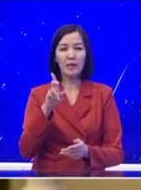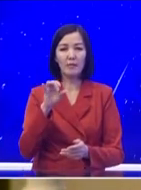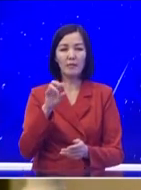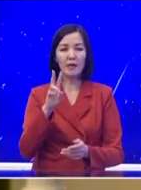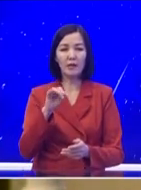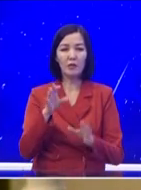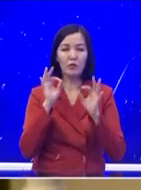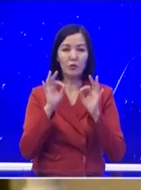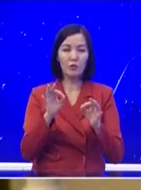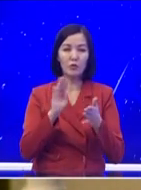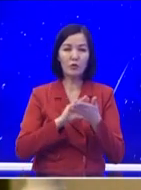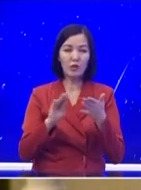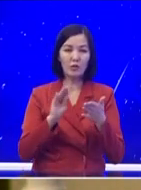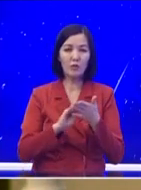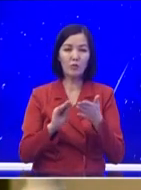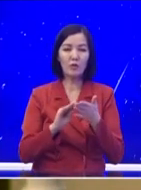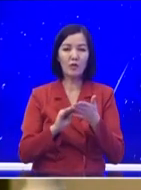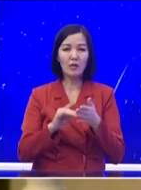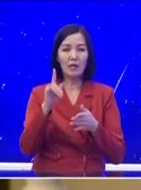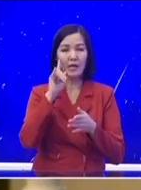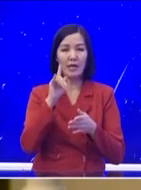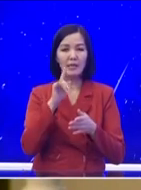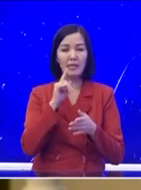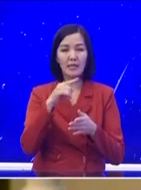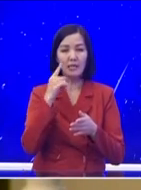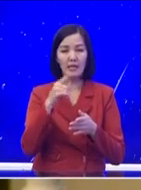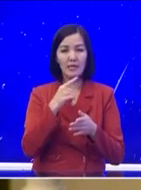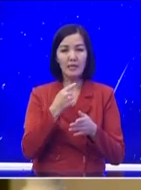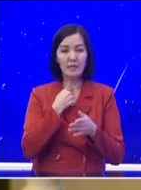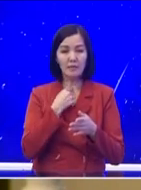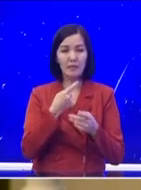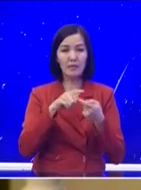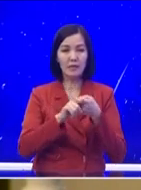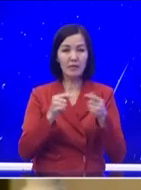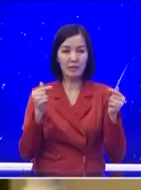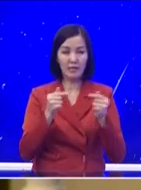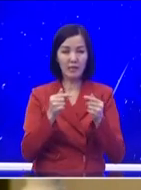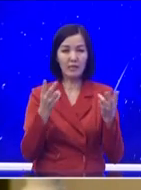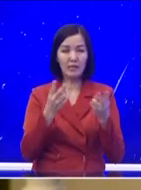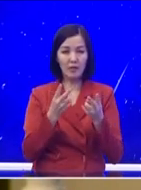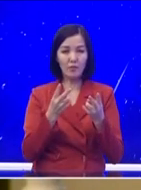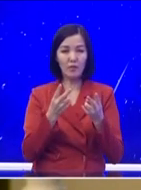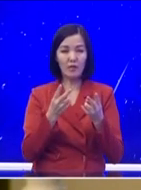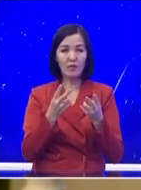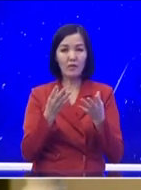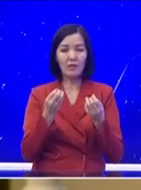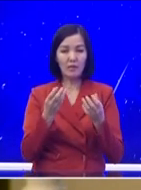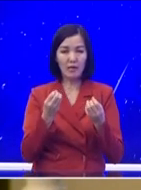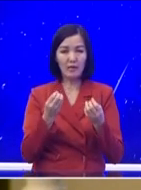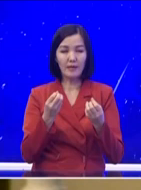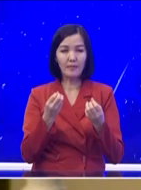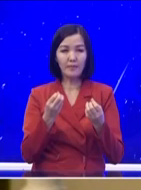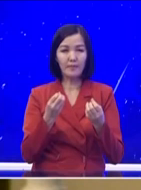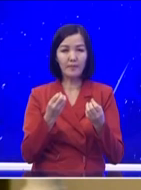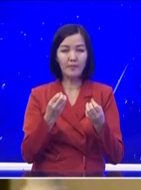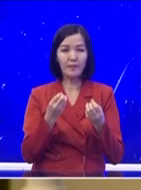таңбаның дұрыс берілуі, қазақ тілінің дыбыстық жүйесіне барлығының сәйкес келуі, содан кейін сол